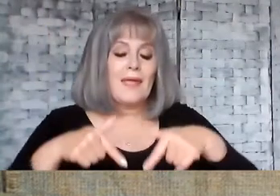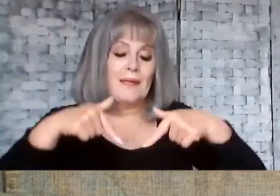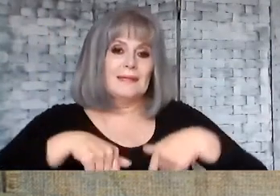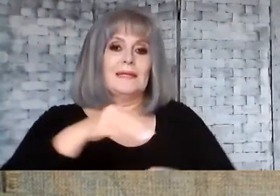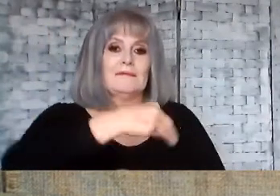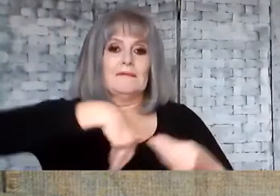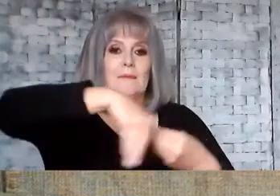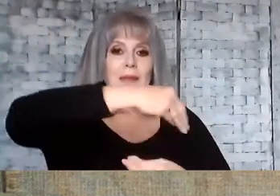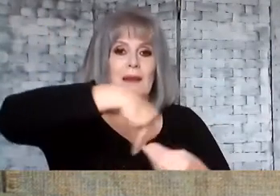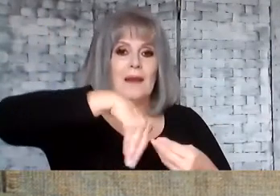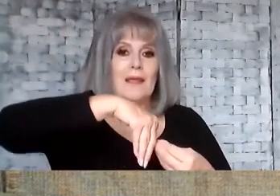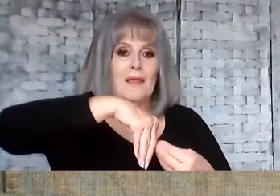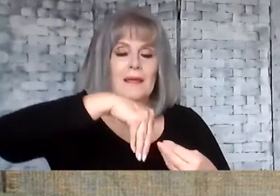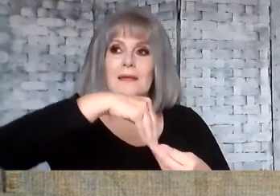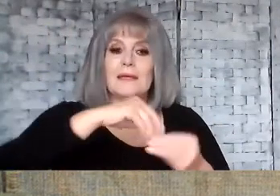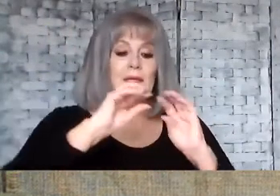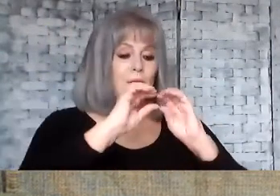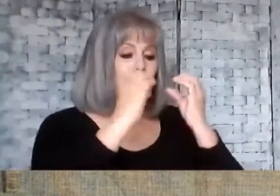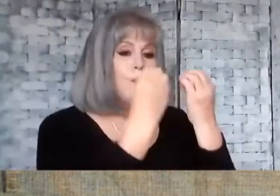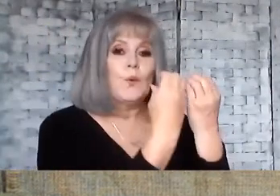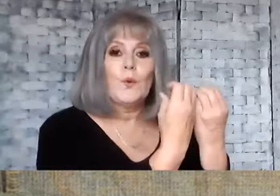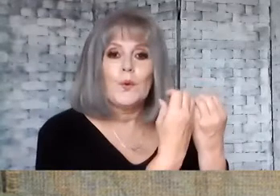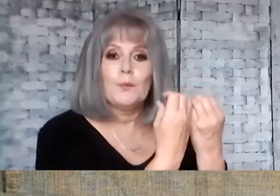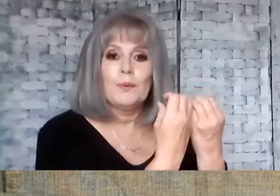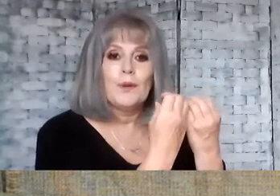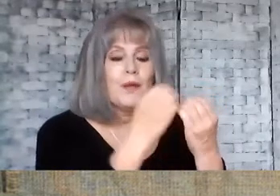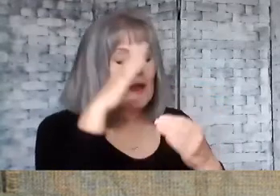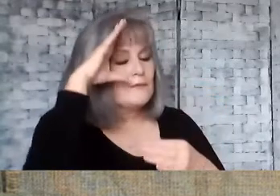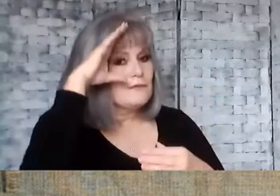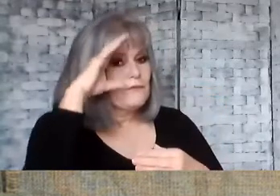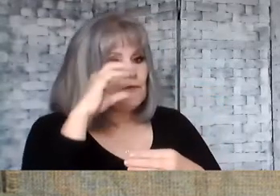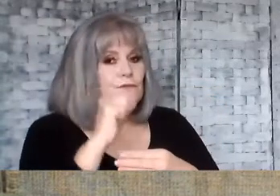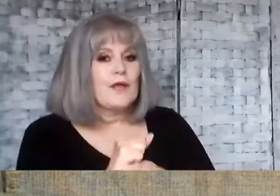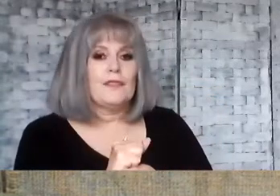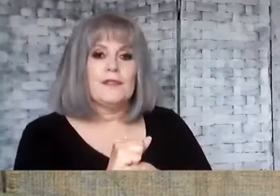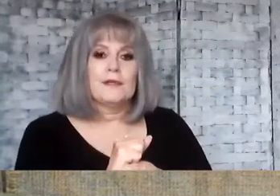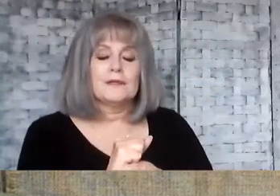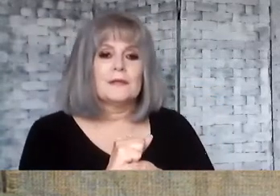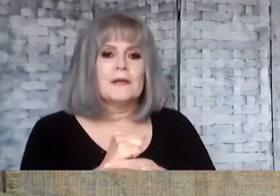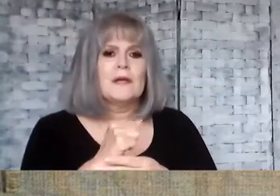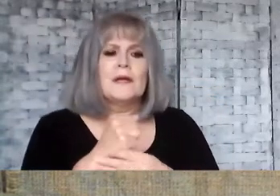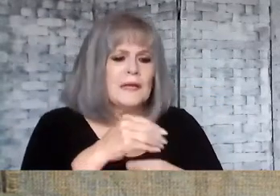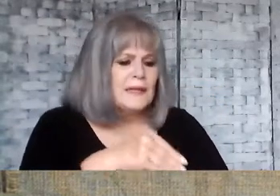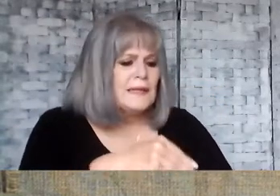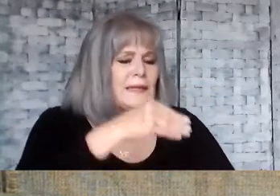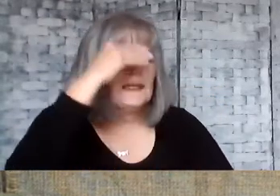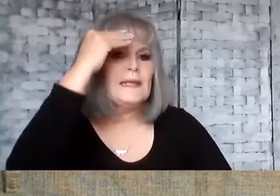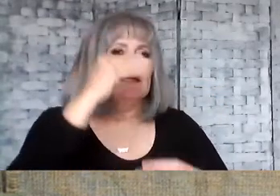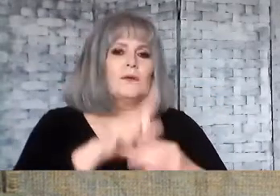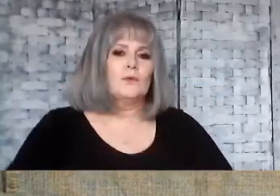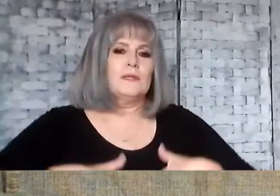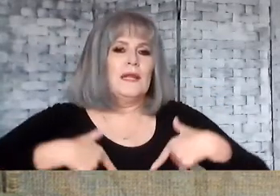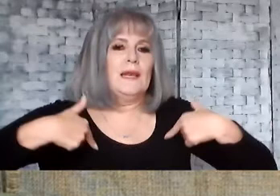hierdie familie, hierdie groep gelowiges wat as 'n eenheid leer lewe